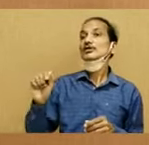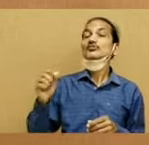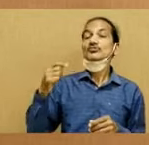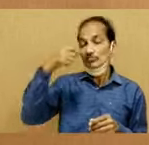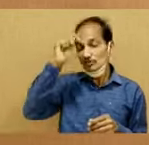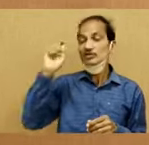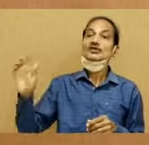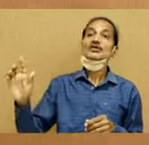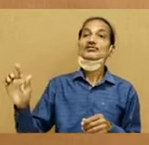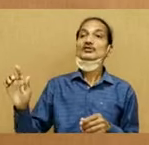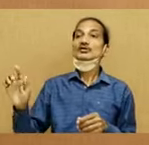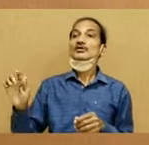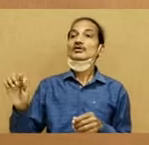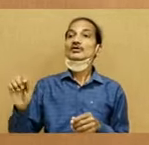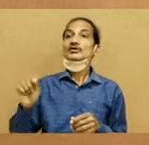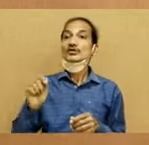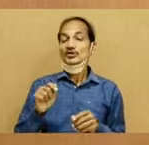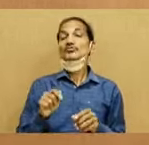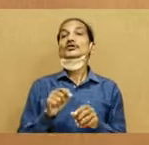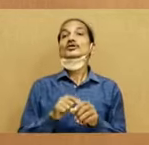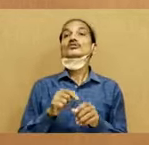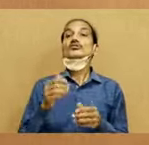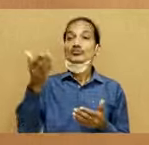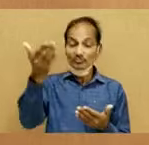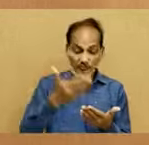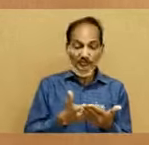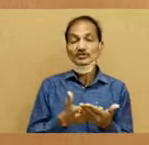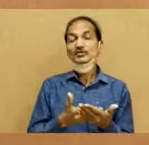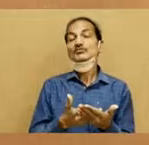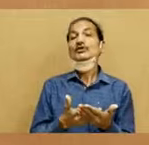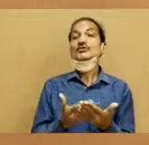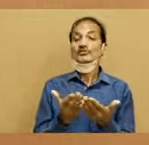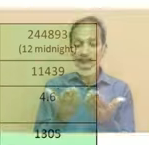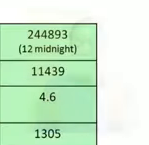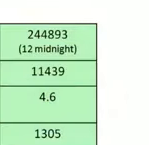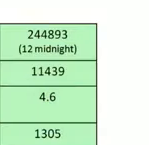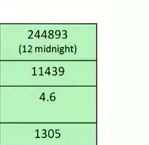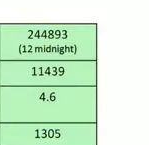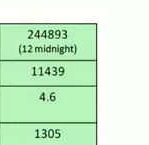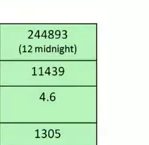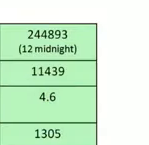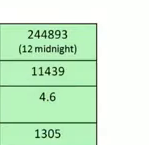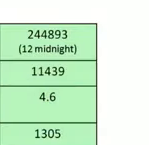ଭାରତବର୍ଷରେ ବର୍ତ୍ତମାନ ସୁଦ୍ଧା ମିଳିଥିବା ଖବର ଅନୁଯାୟୀ, ଆପଣ ଦେଖୁଛନ୍ତି ଏ ସ୍ଲାଇଡ଼,